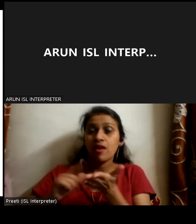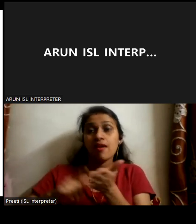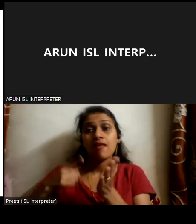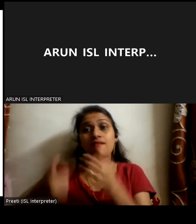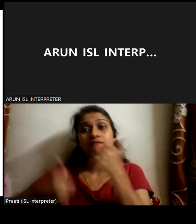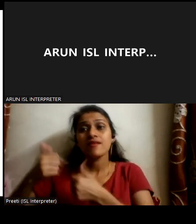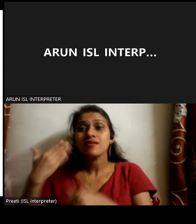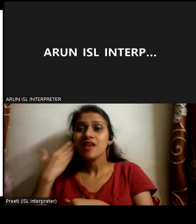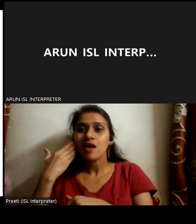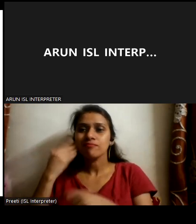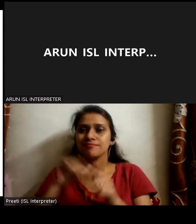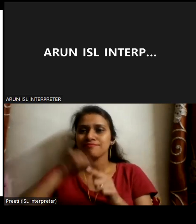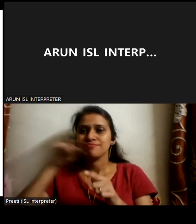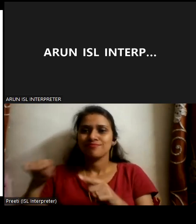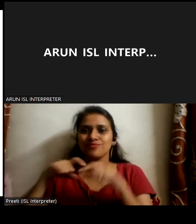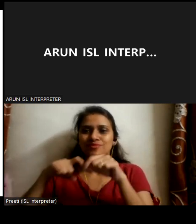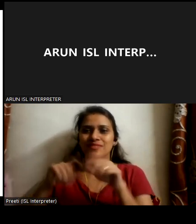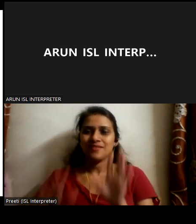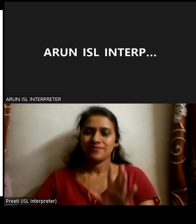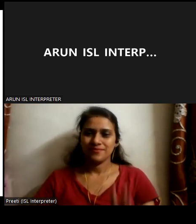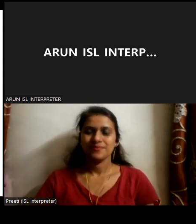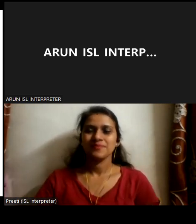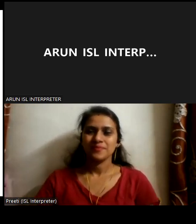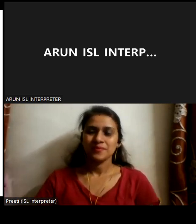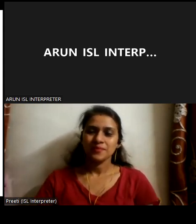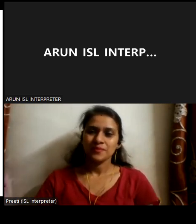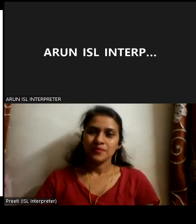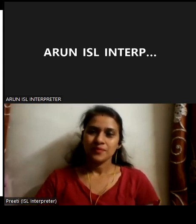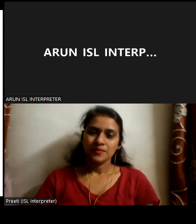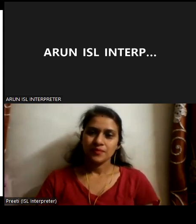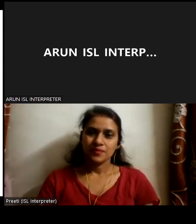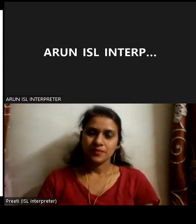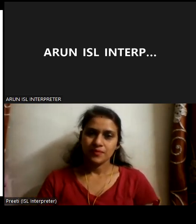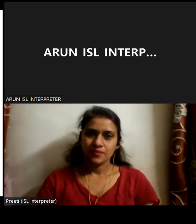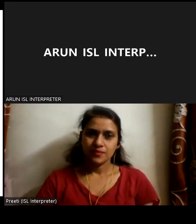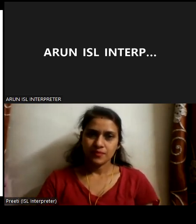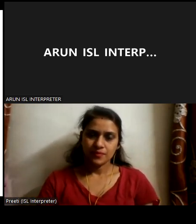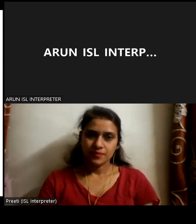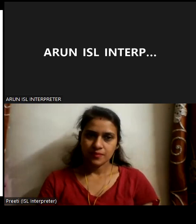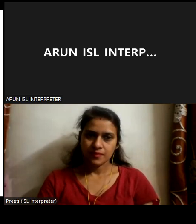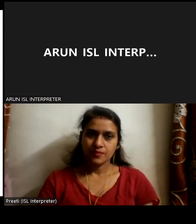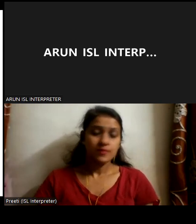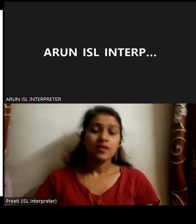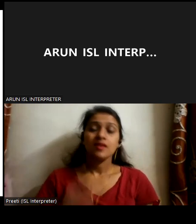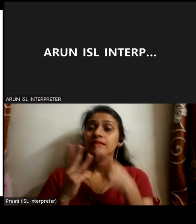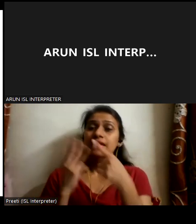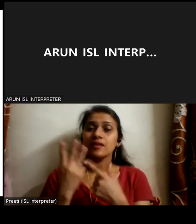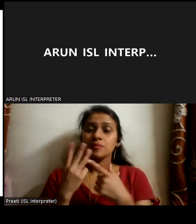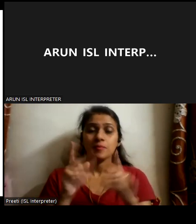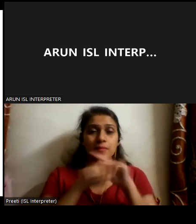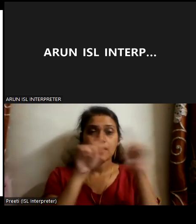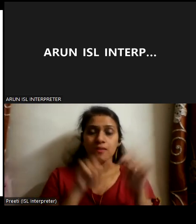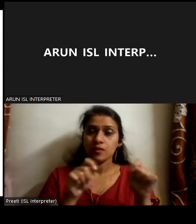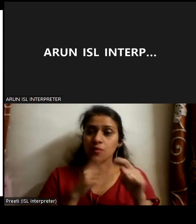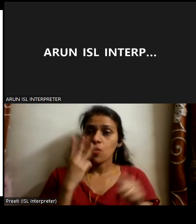पूछी जाएंगी. ठीक है, तो फॉर्मेट देर आर मुख थ्री फॉर्मेट्स, एम्प्लॉयमेंट गारंटी, स्किल डेवलपमेंट,